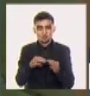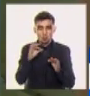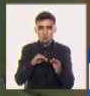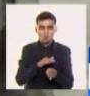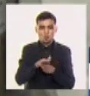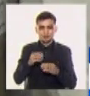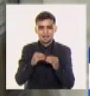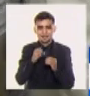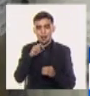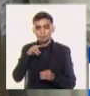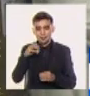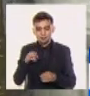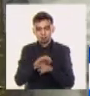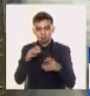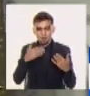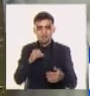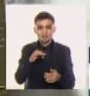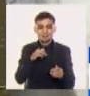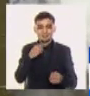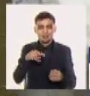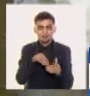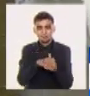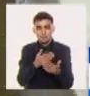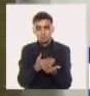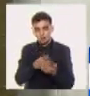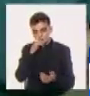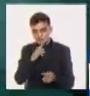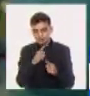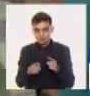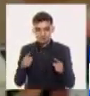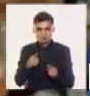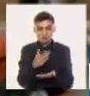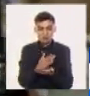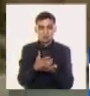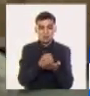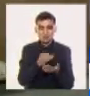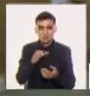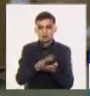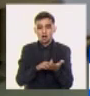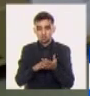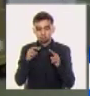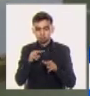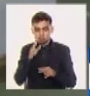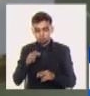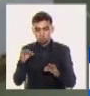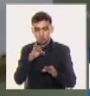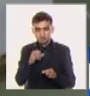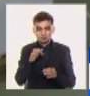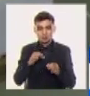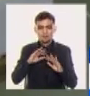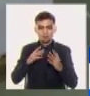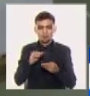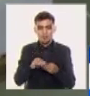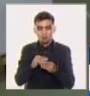снабжены 10 аптек. На складах есть запасы лекарств минимум на месяц. Власти обещают, что продолжат отслеживать ситуацию, чтобы не